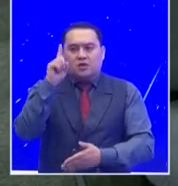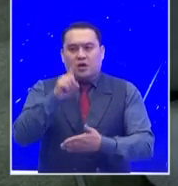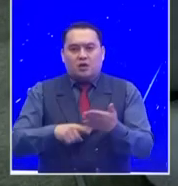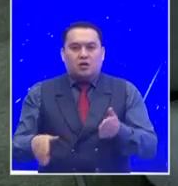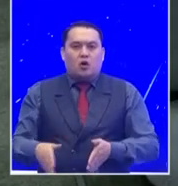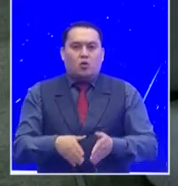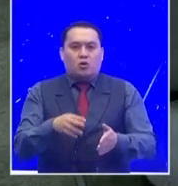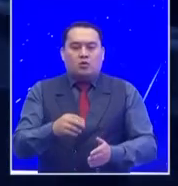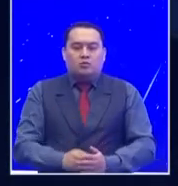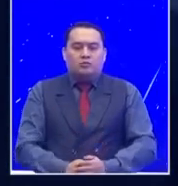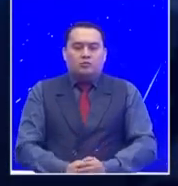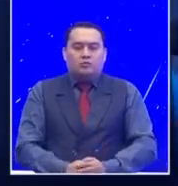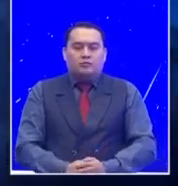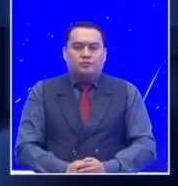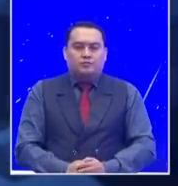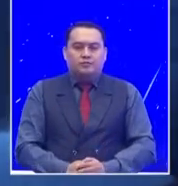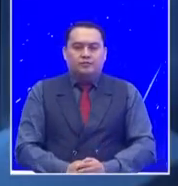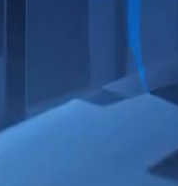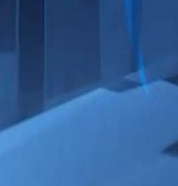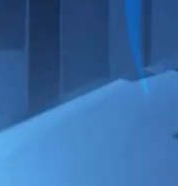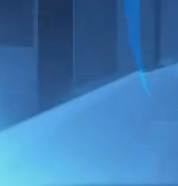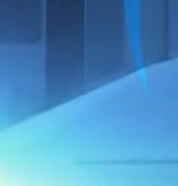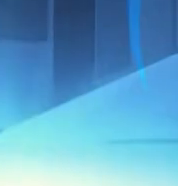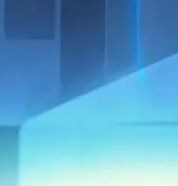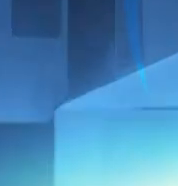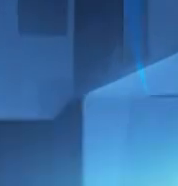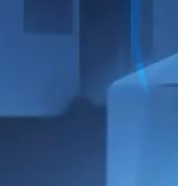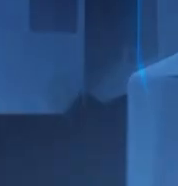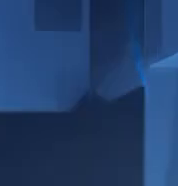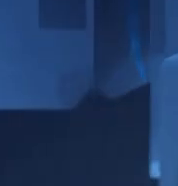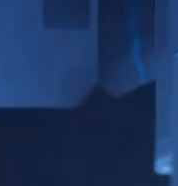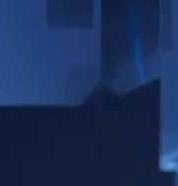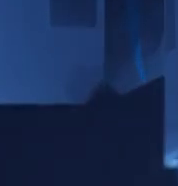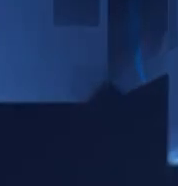дорога ошибок не прощает. Дамир Анитов, Абзал Нусипов, телеканал ЖИЦУ.